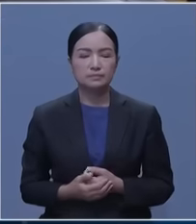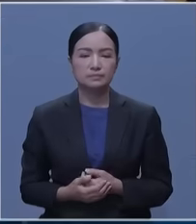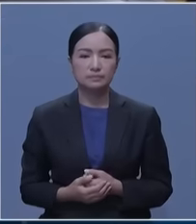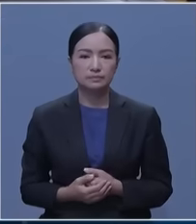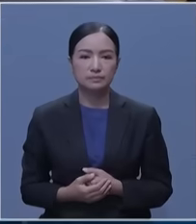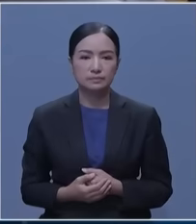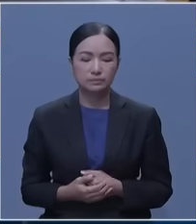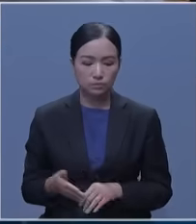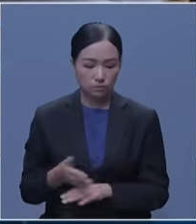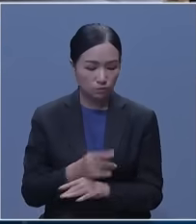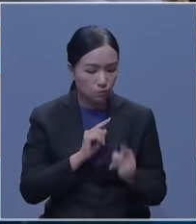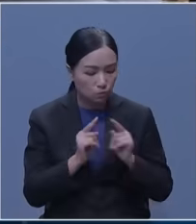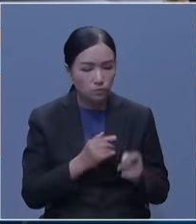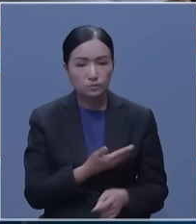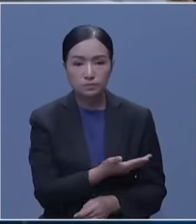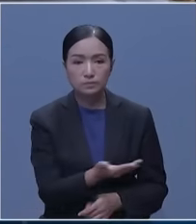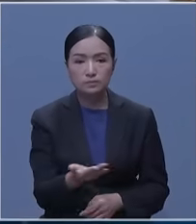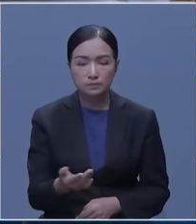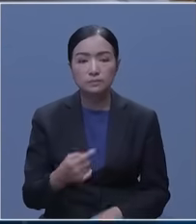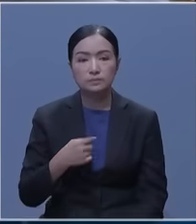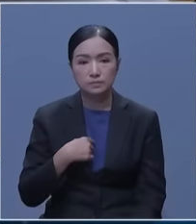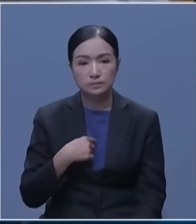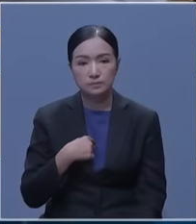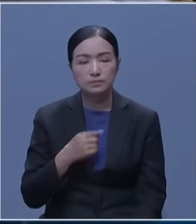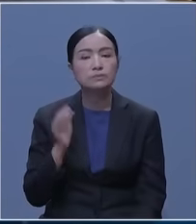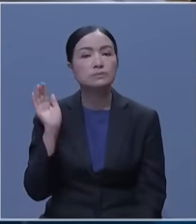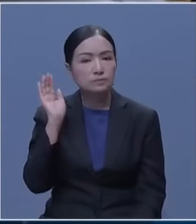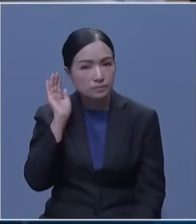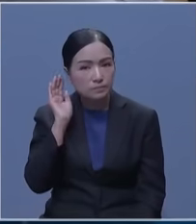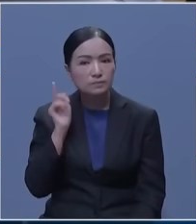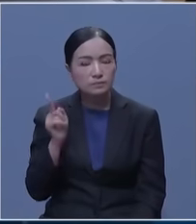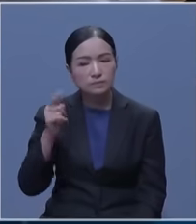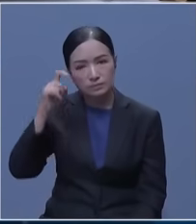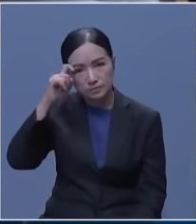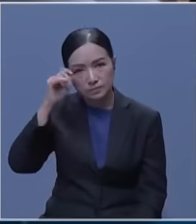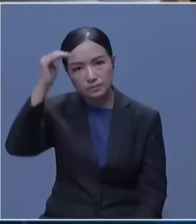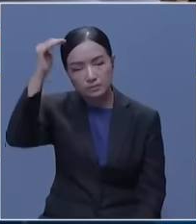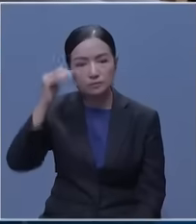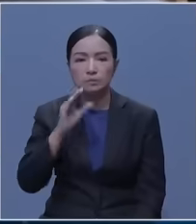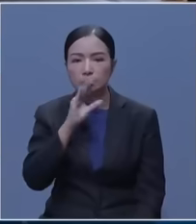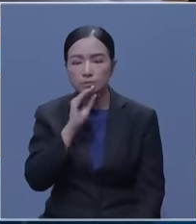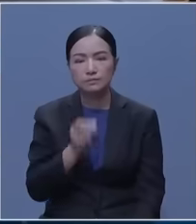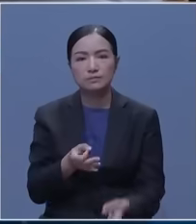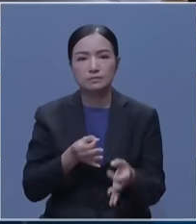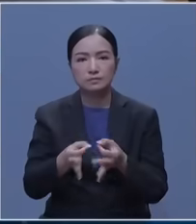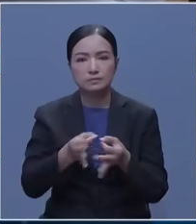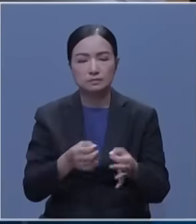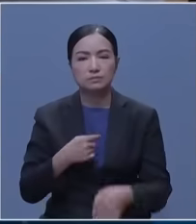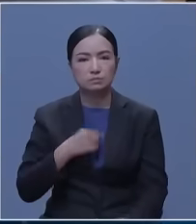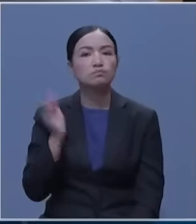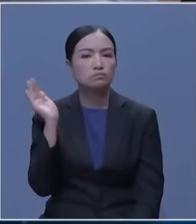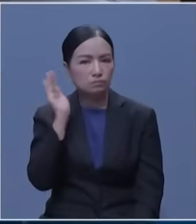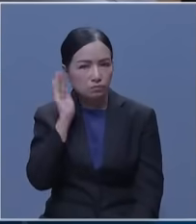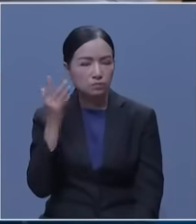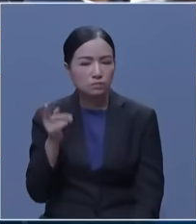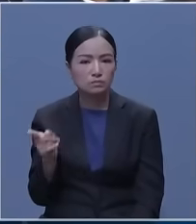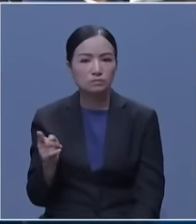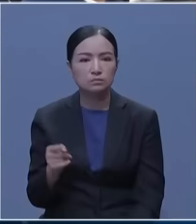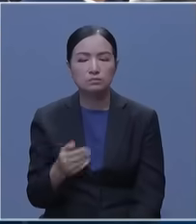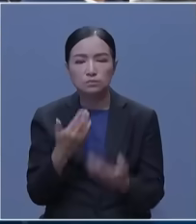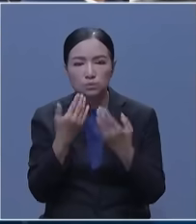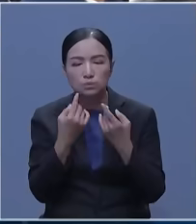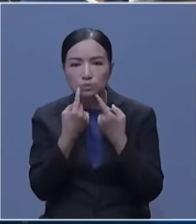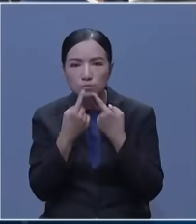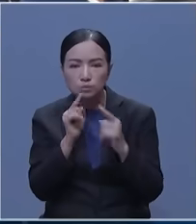พูดคุยกับพี่น้องสื่อมวลชนนะครับผมก็ได้ฟังในสิ่งที่ท่านนายกอธิบายแล้วนะครับท่านนายกก็ไม่ได้ตอบตรง